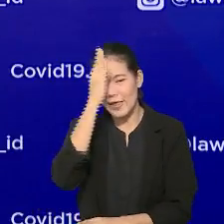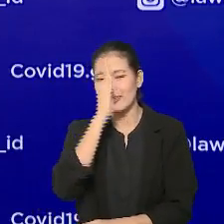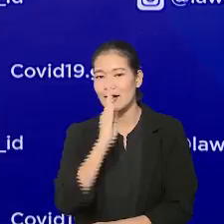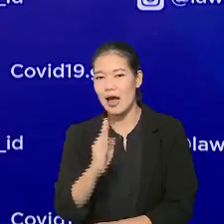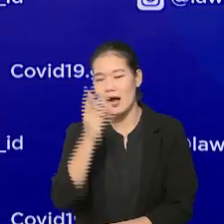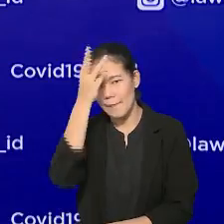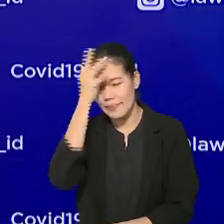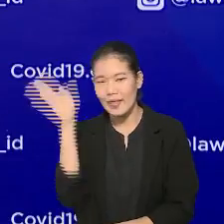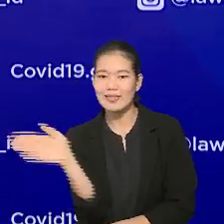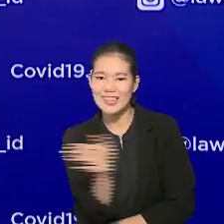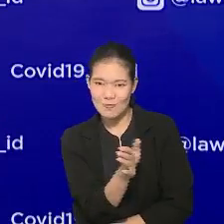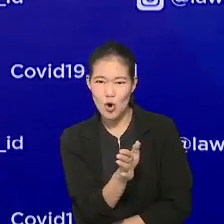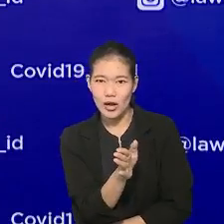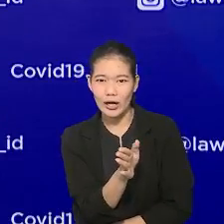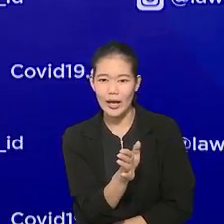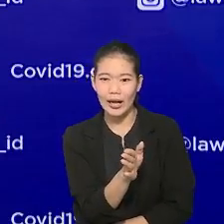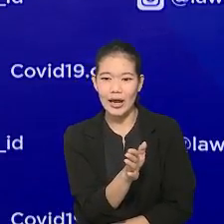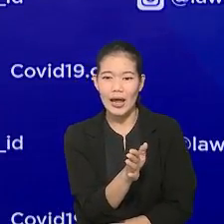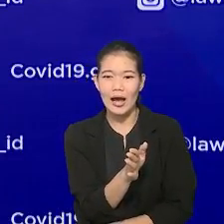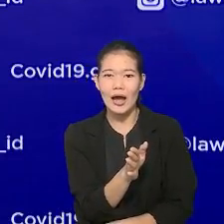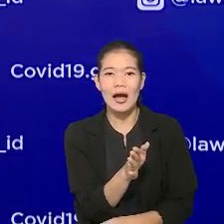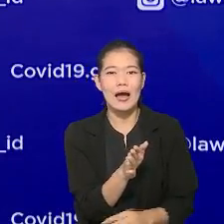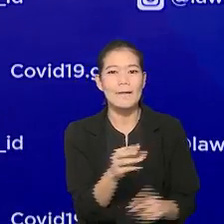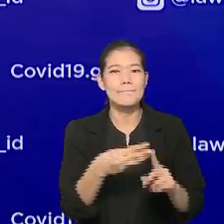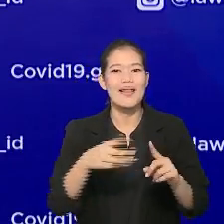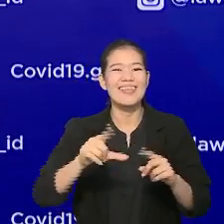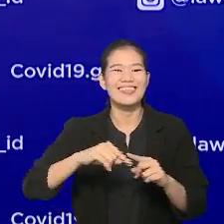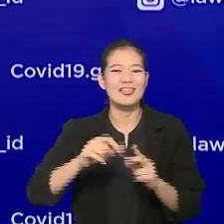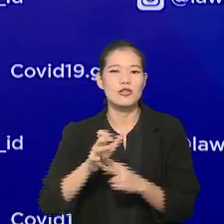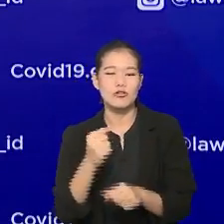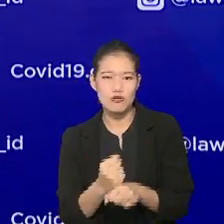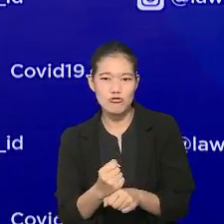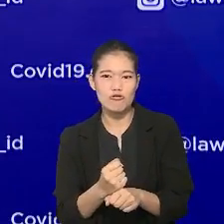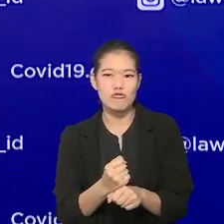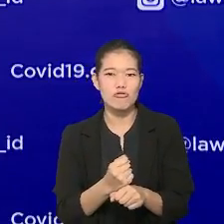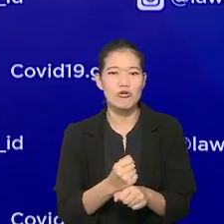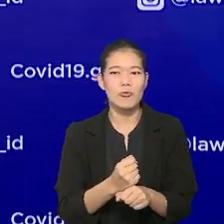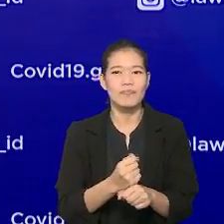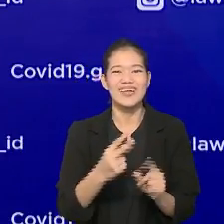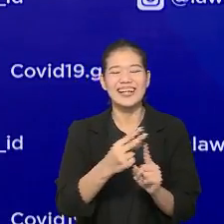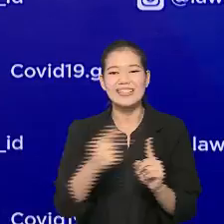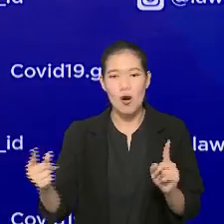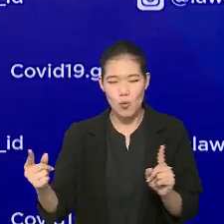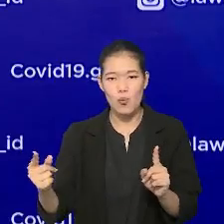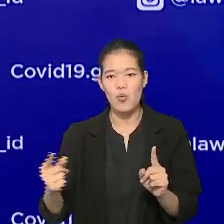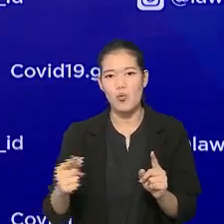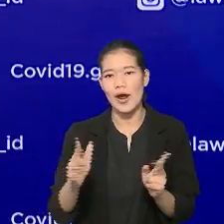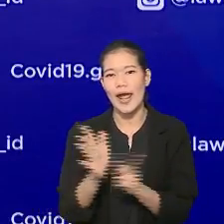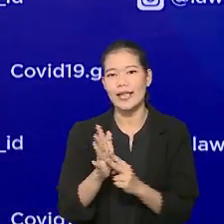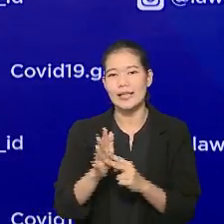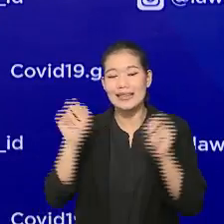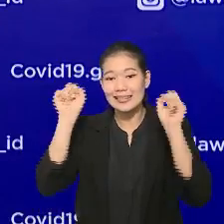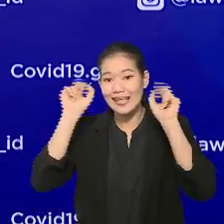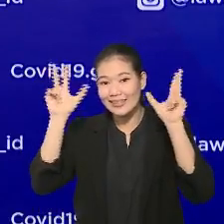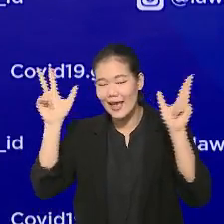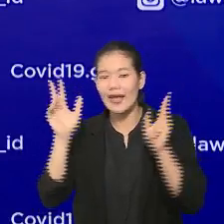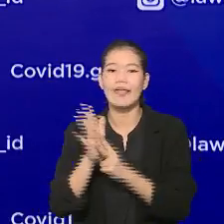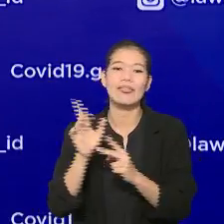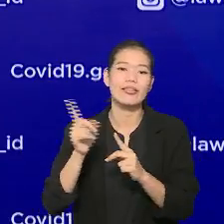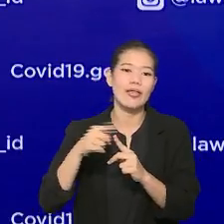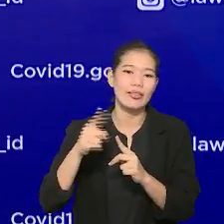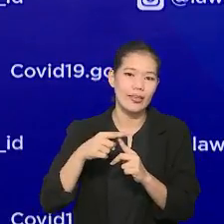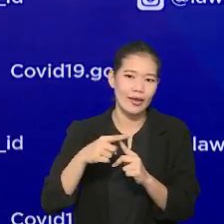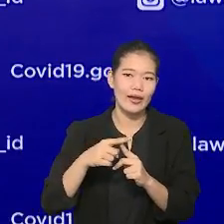Kalimantan Timur, Kepulauan Bangka Belitung, Kepulauan Riau, Lampung, Nusa Tenggara Barat, Nusa Tenggara